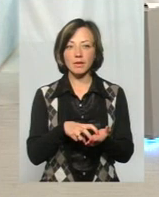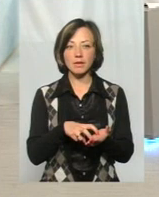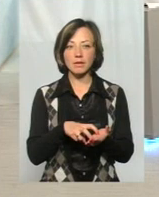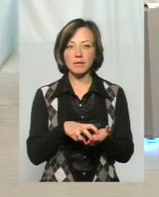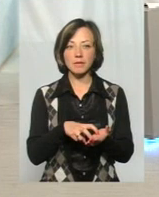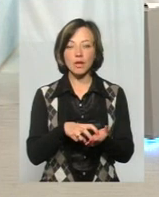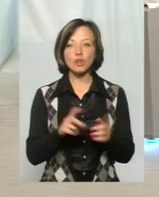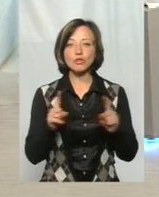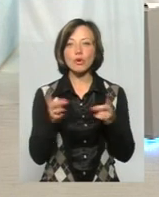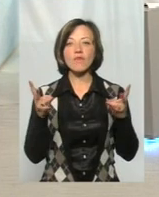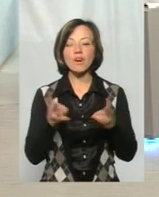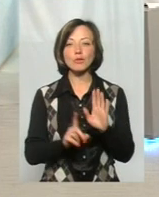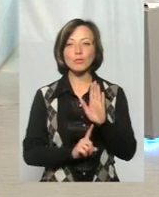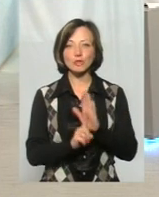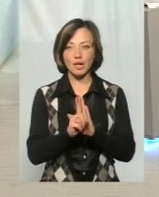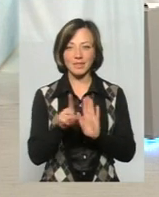почати?